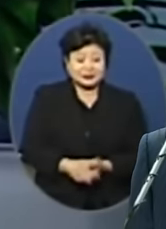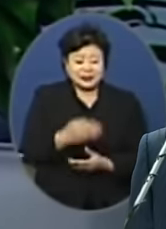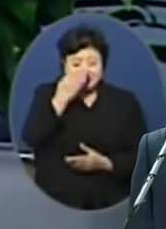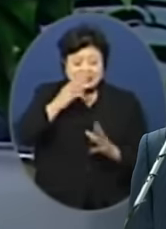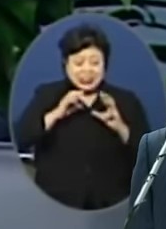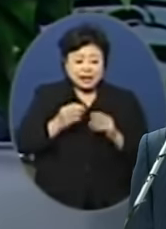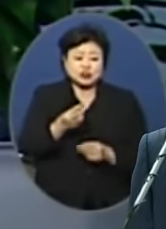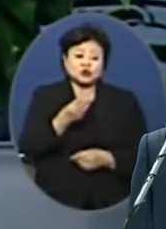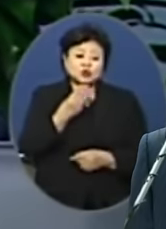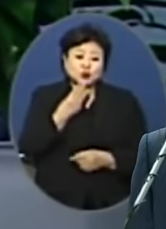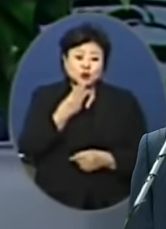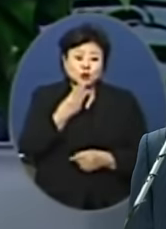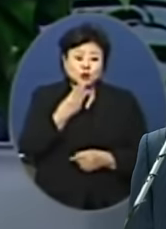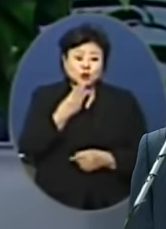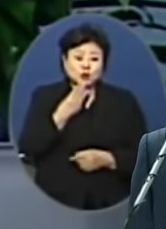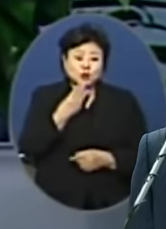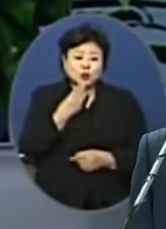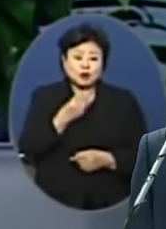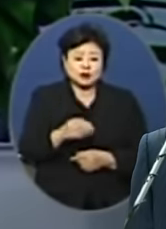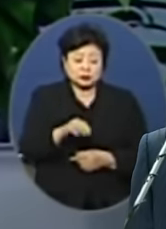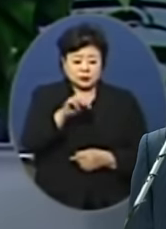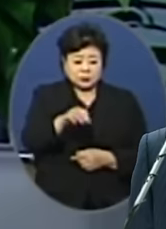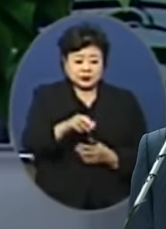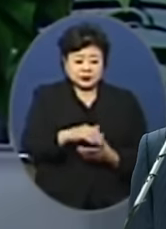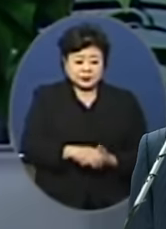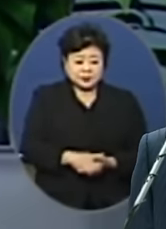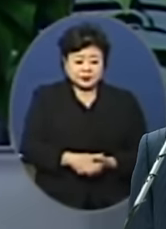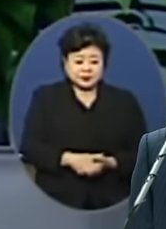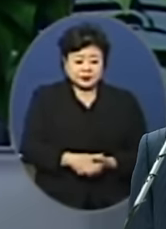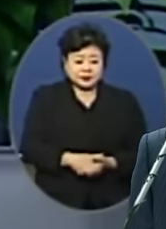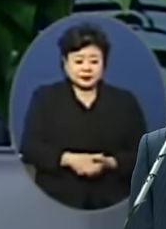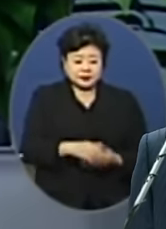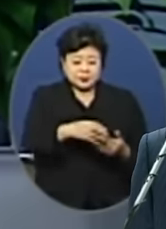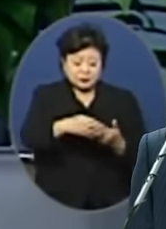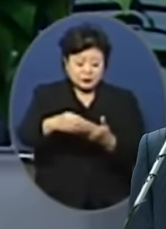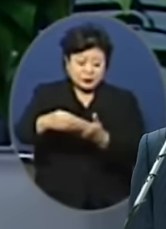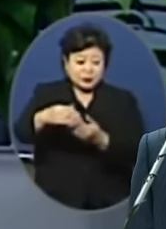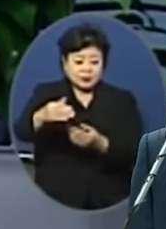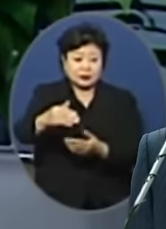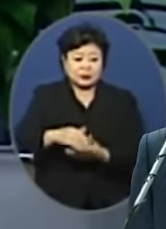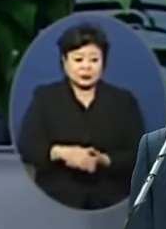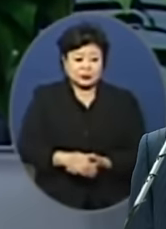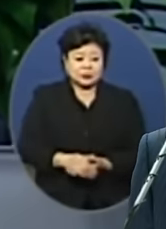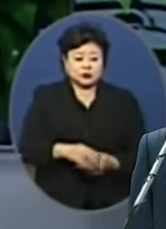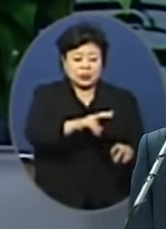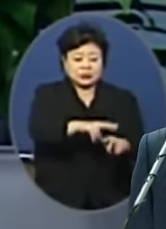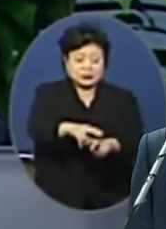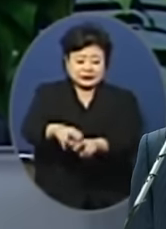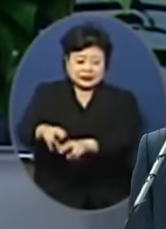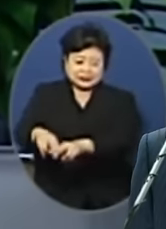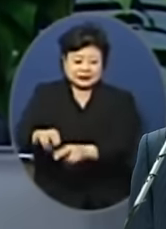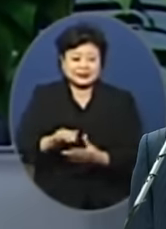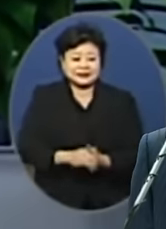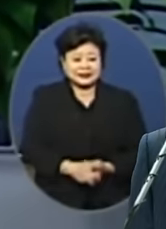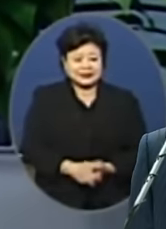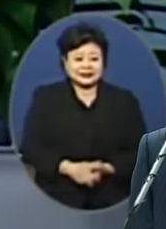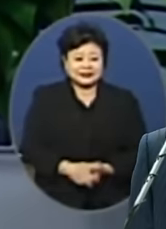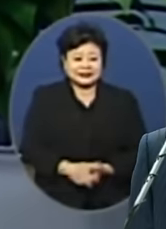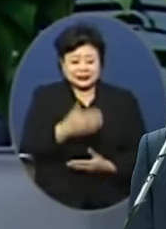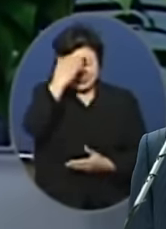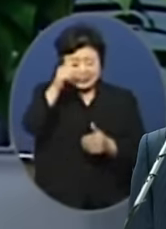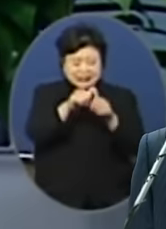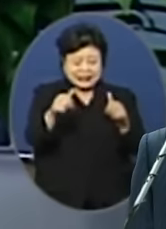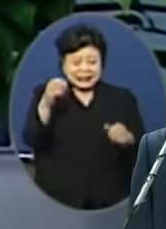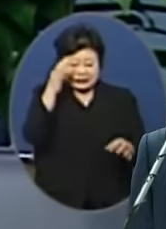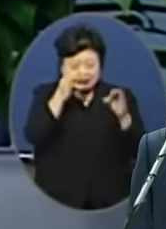이스라엘의 수도 서울로 이끌고 와서 전부 여기 앉으십시오. 내가 엘리사를 찾게